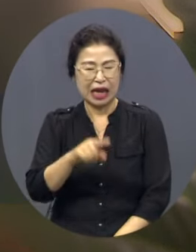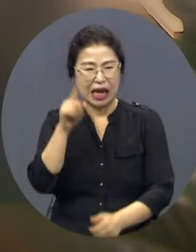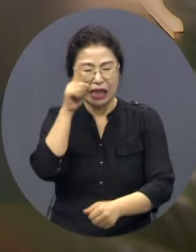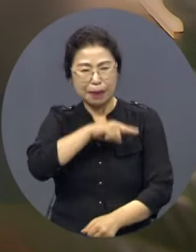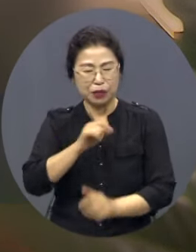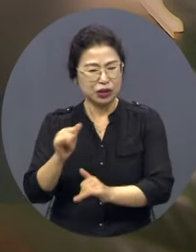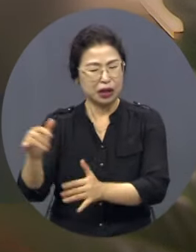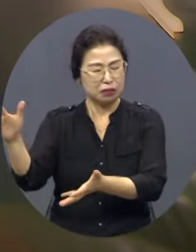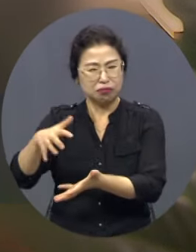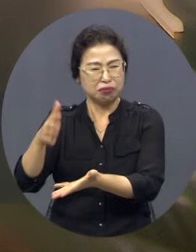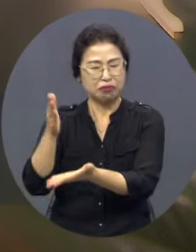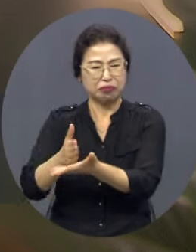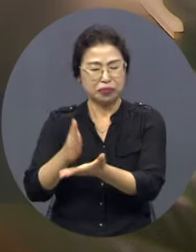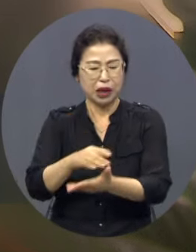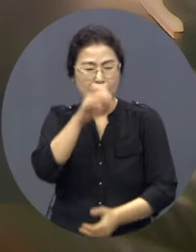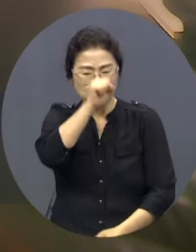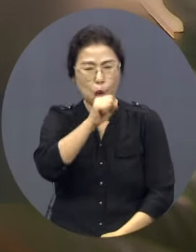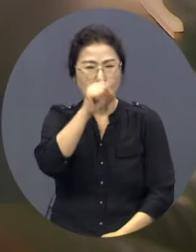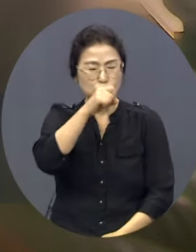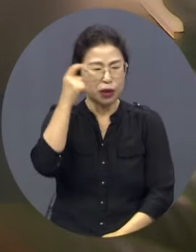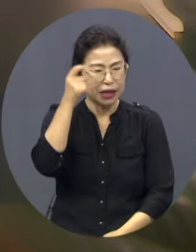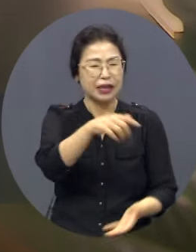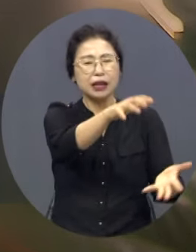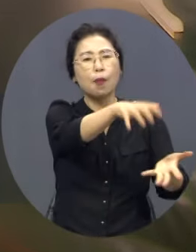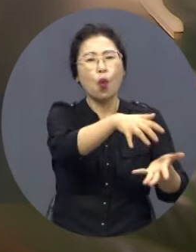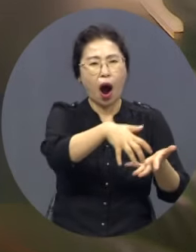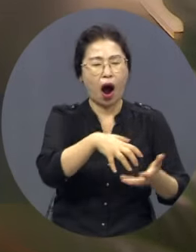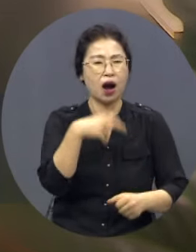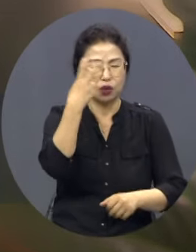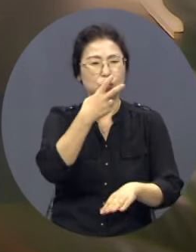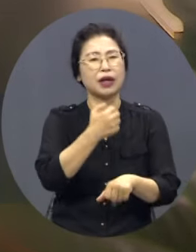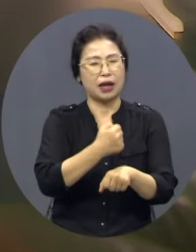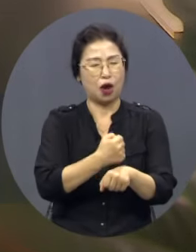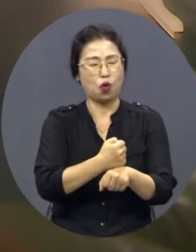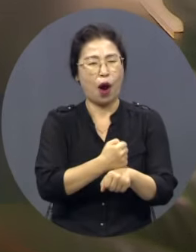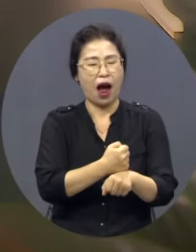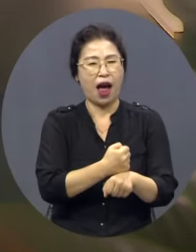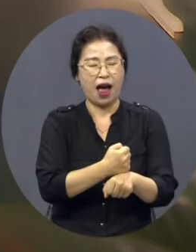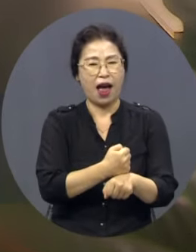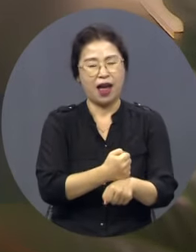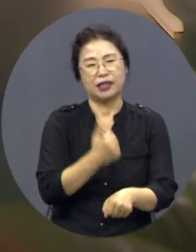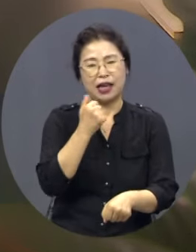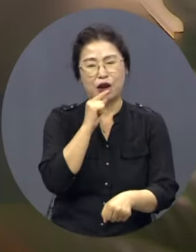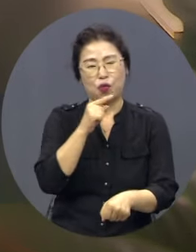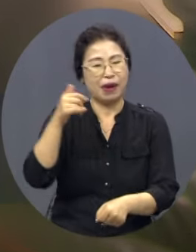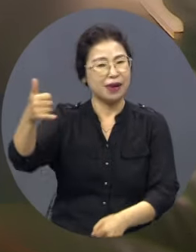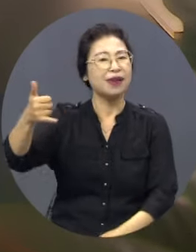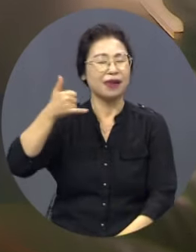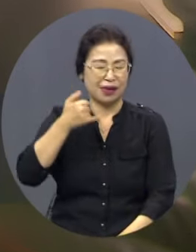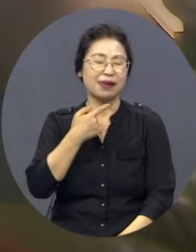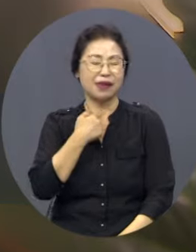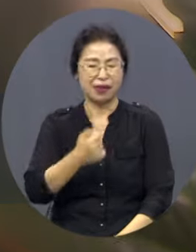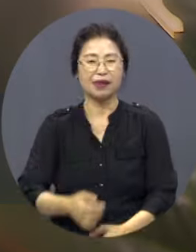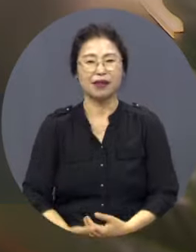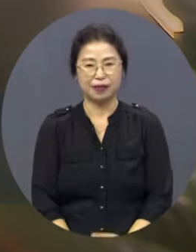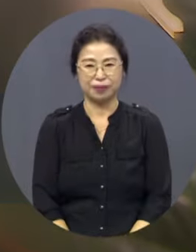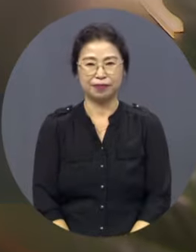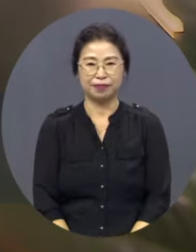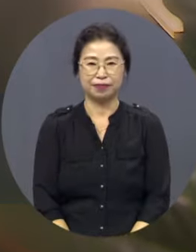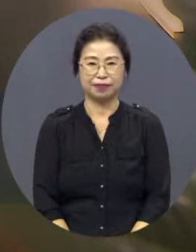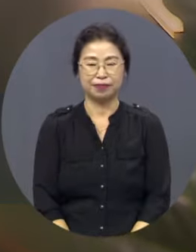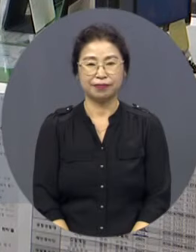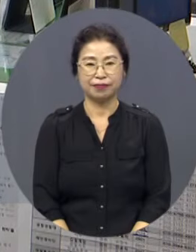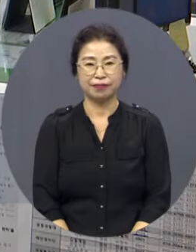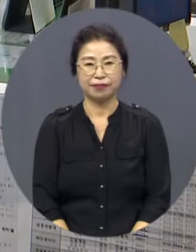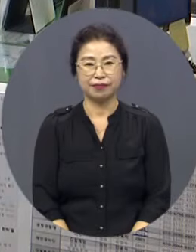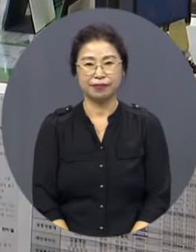하는데 뭐 좀 좋지 않게 나올 수도 있으니까 사람들 좀 모아가지고 좀 이렇게 좀 해줄 수 있냐.